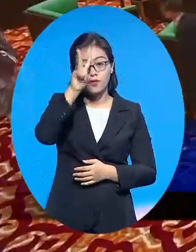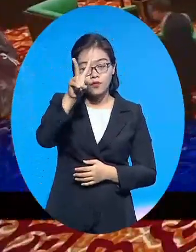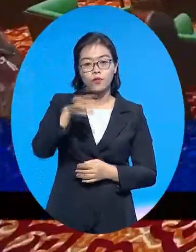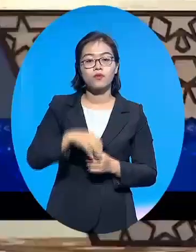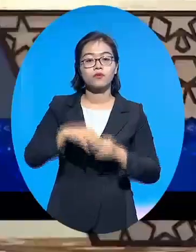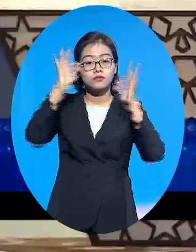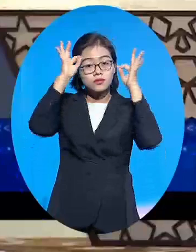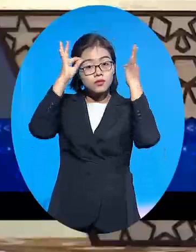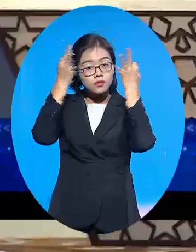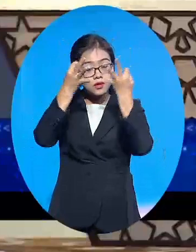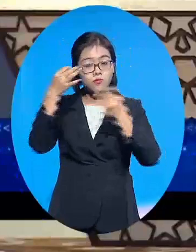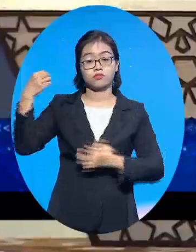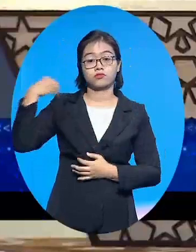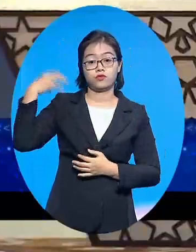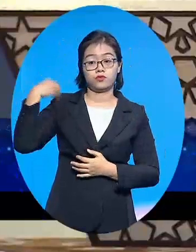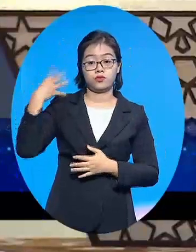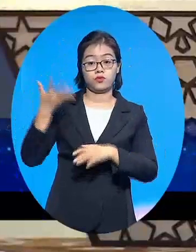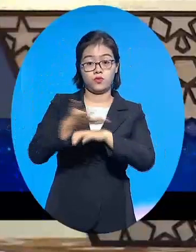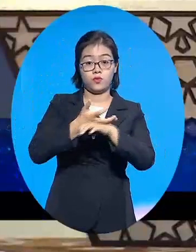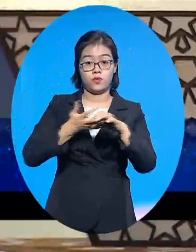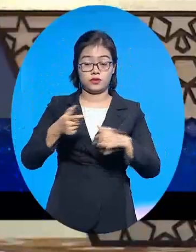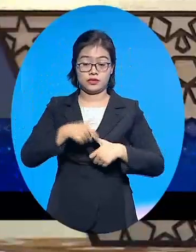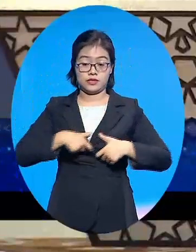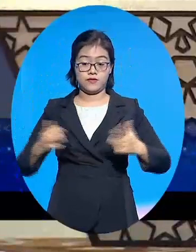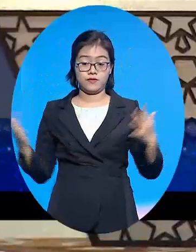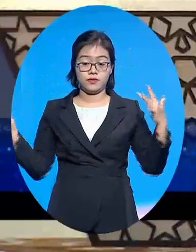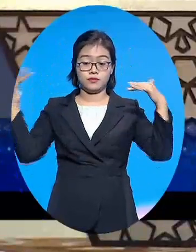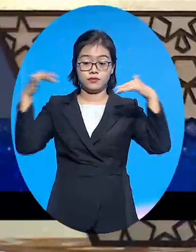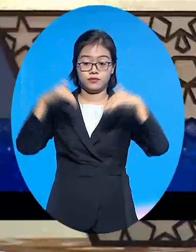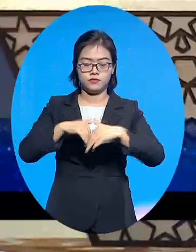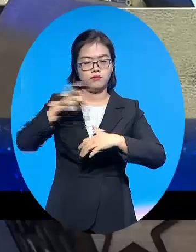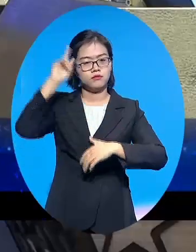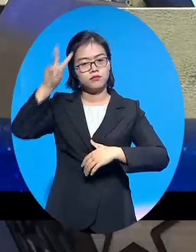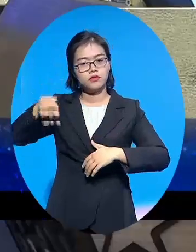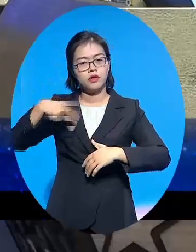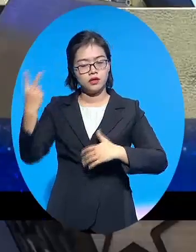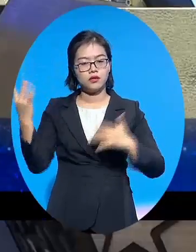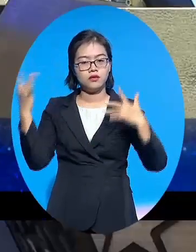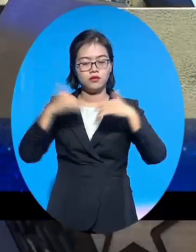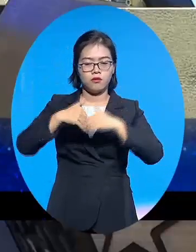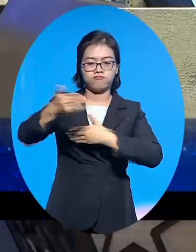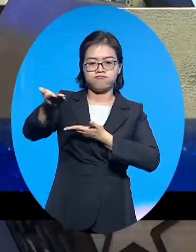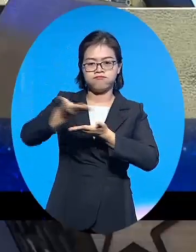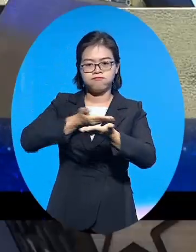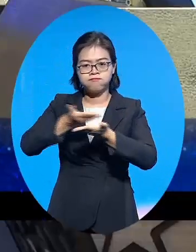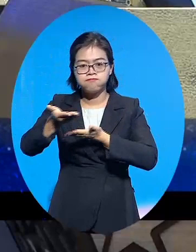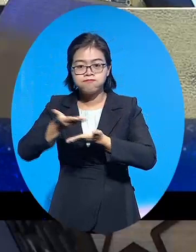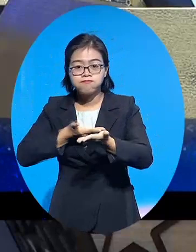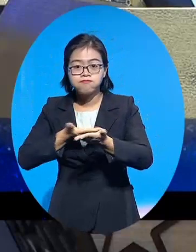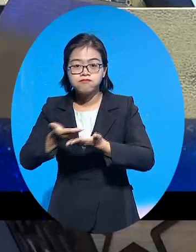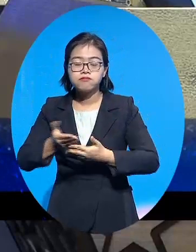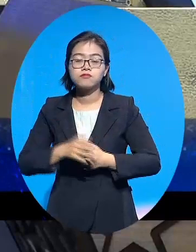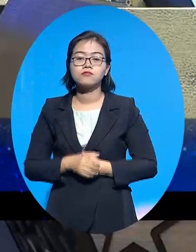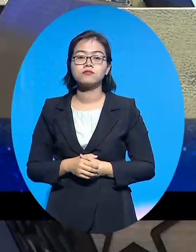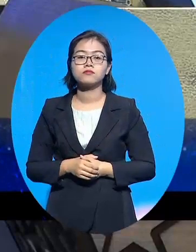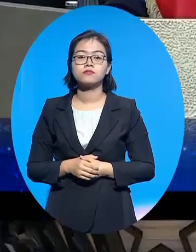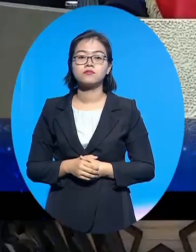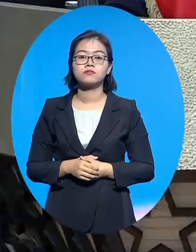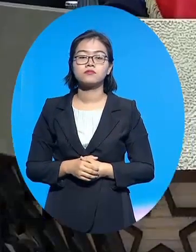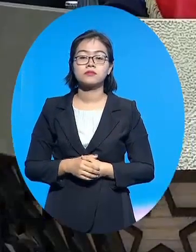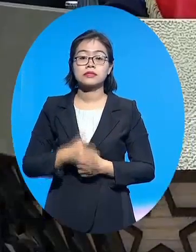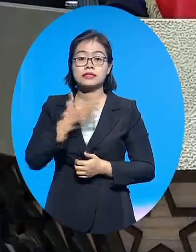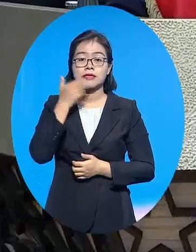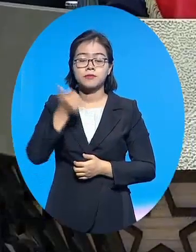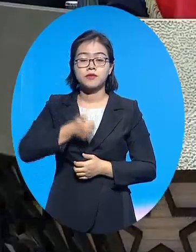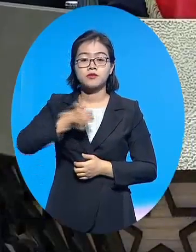tướng các nước thành viên đã thảo luận một số vấn đề gai góc trong 2 ngày hội nghị tại thủ đô Andrea của Algeria trong số đó nổi bật là việc